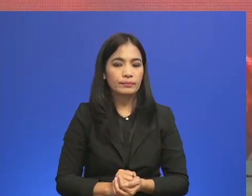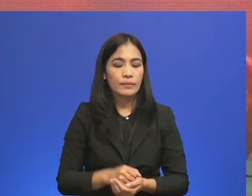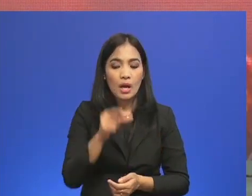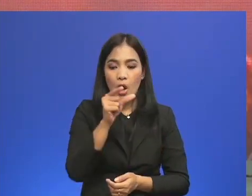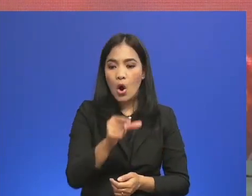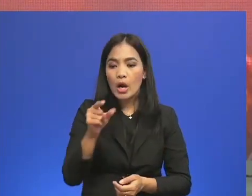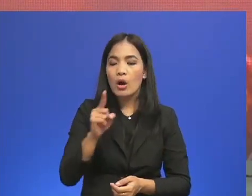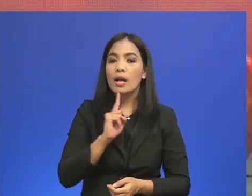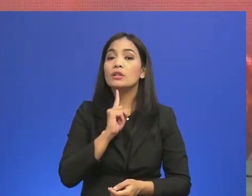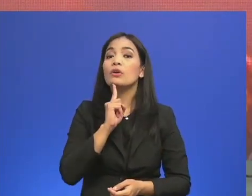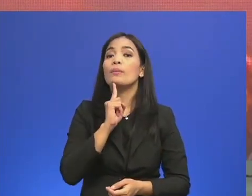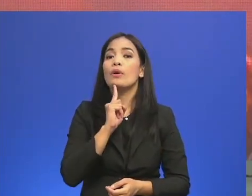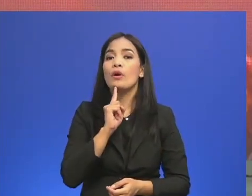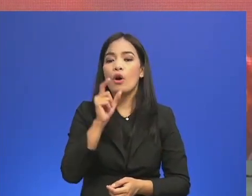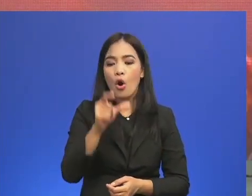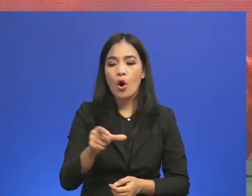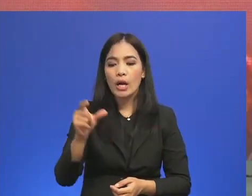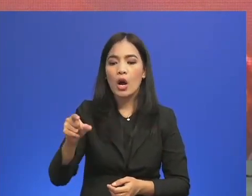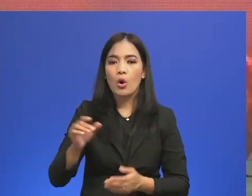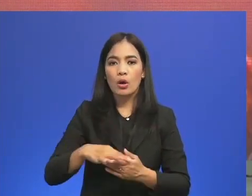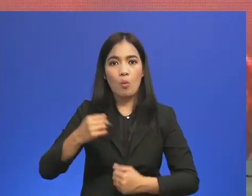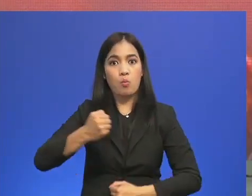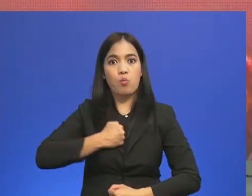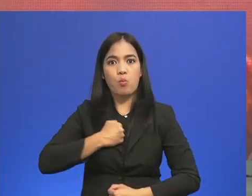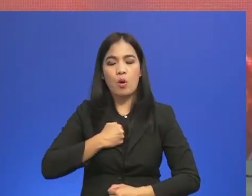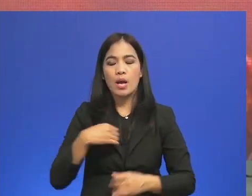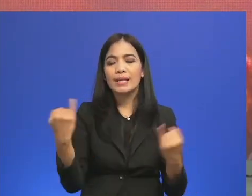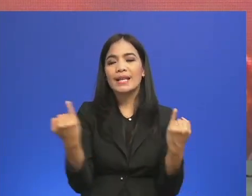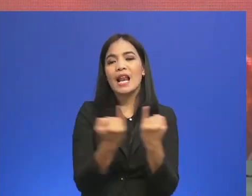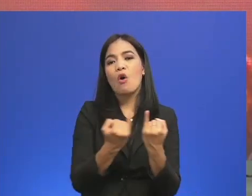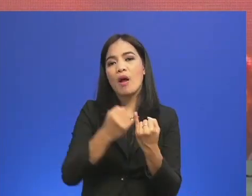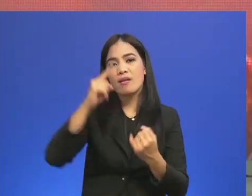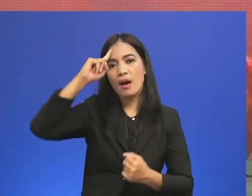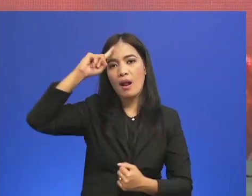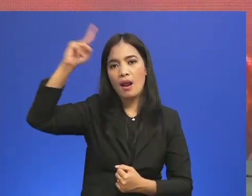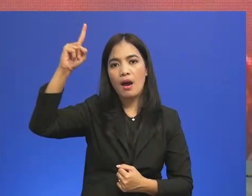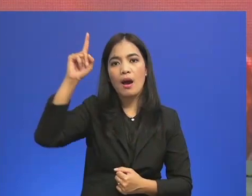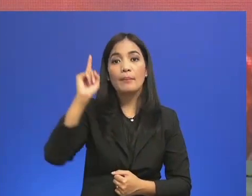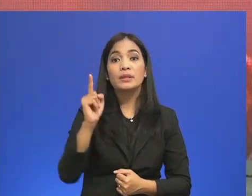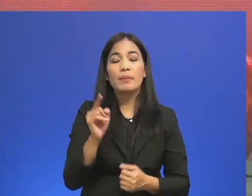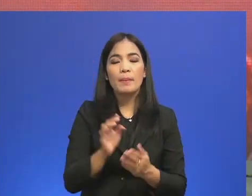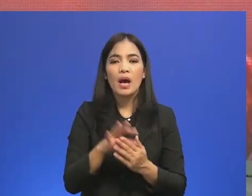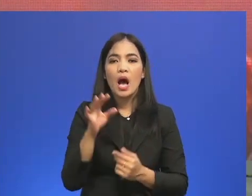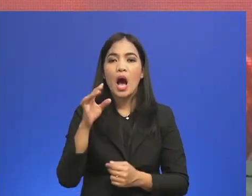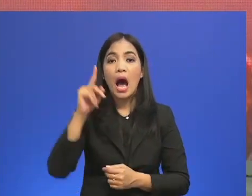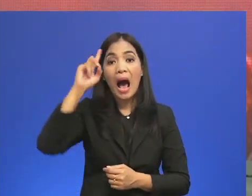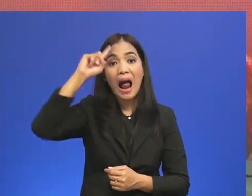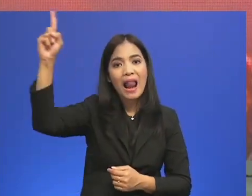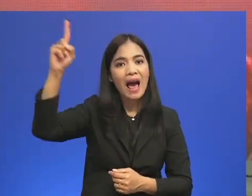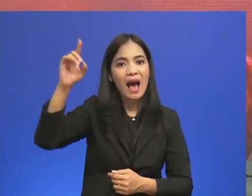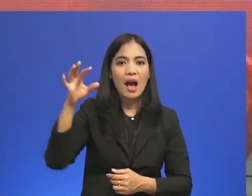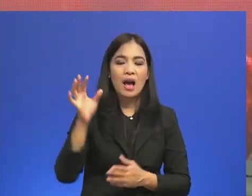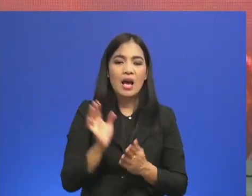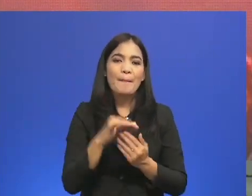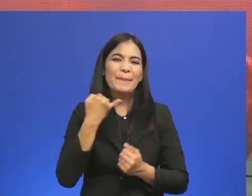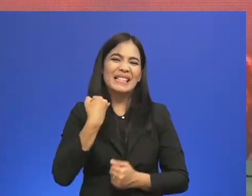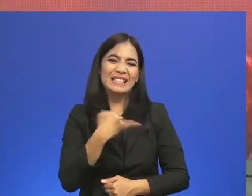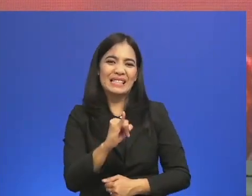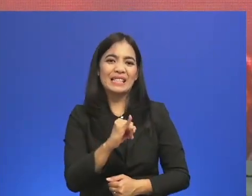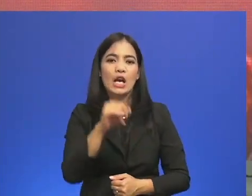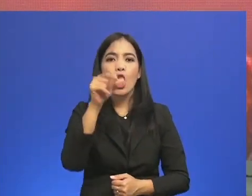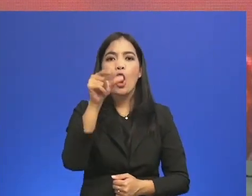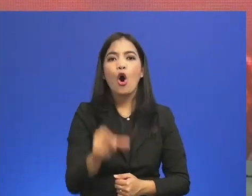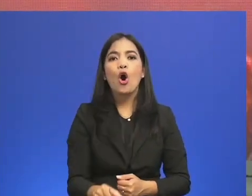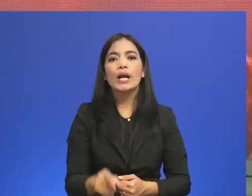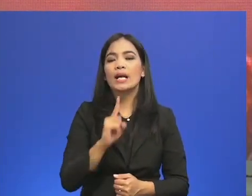Orang-orang sombong, orang-orang angkuh yang dilawan oleh Allah, karena Allah menentang orang sombong, itu hartanya tidak layak